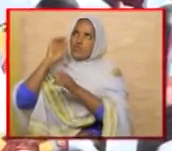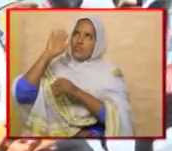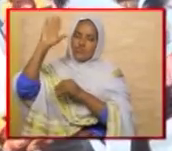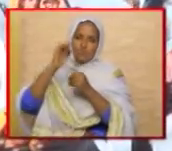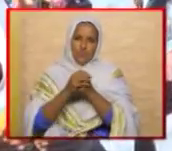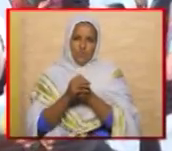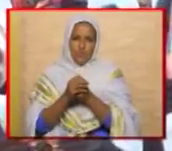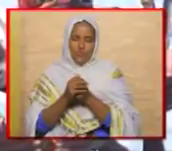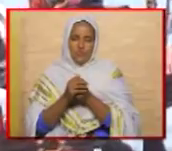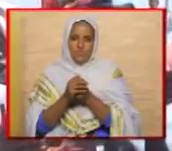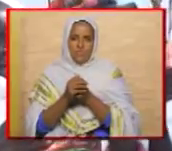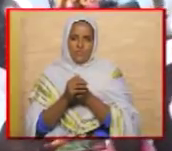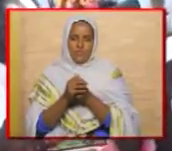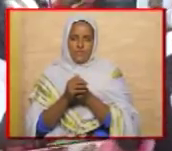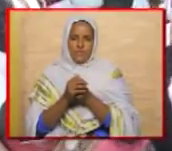ቸርነቱ